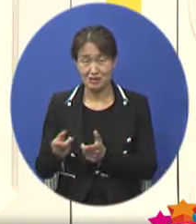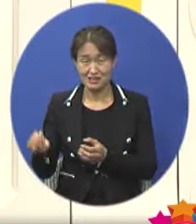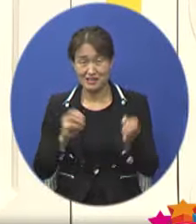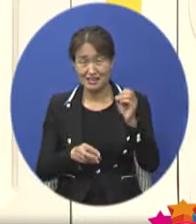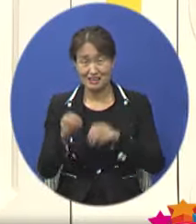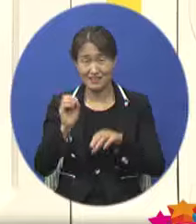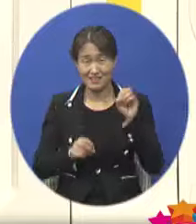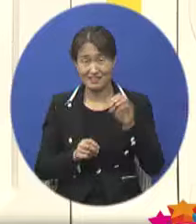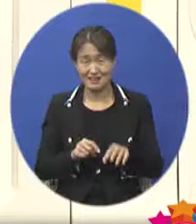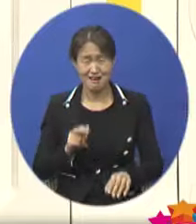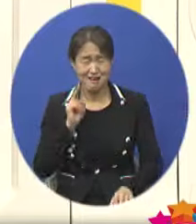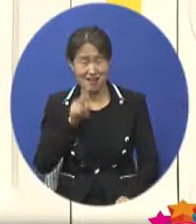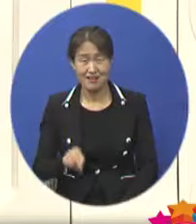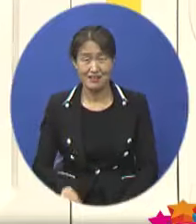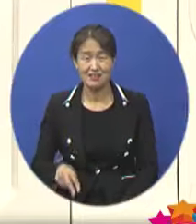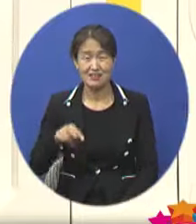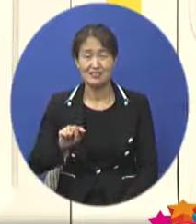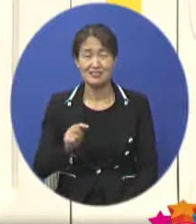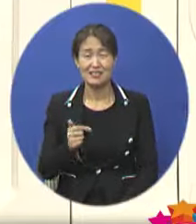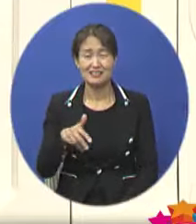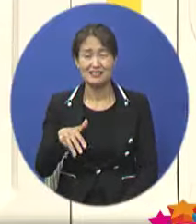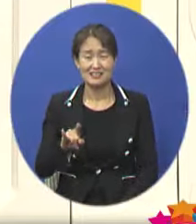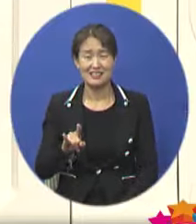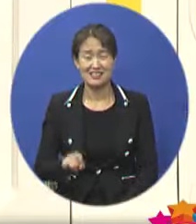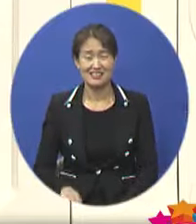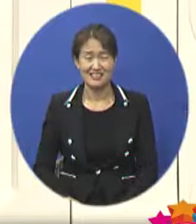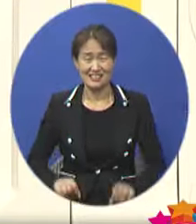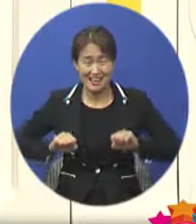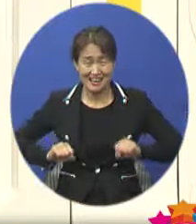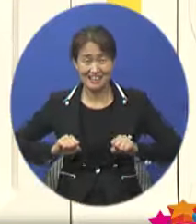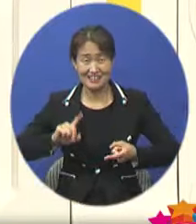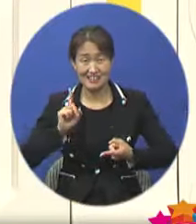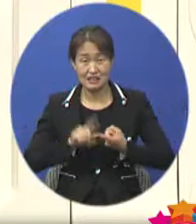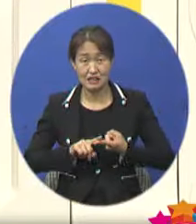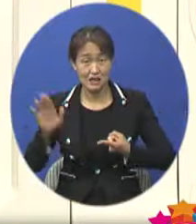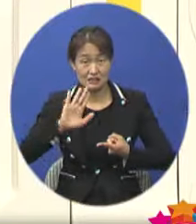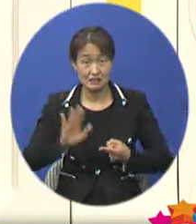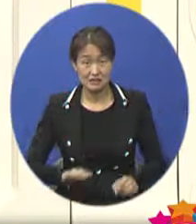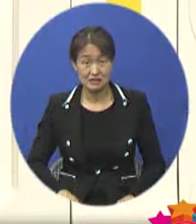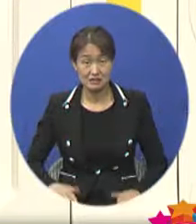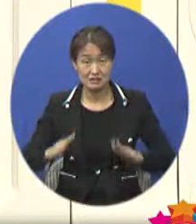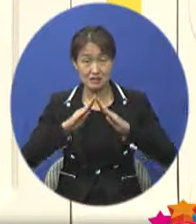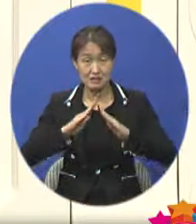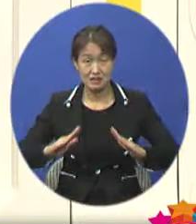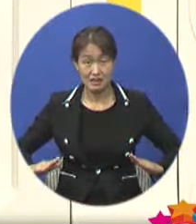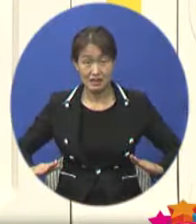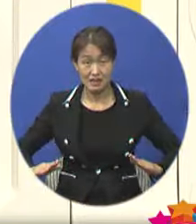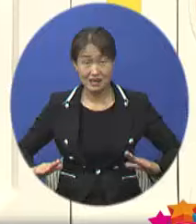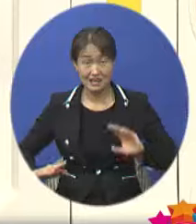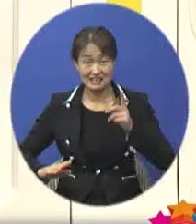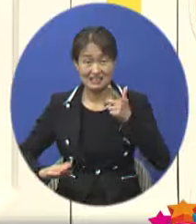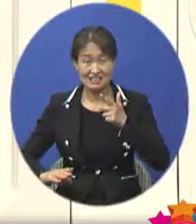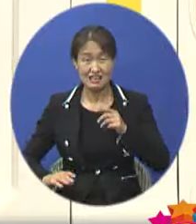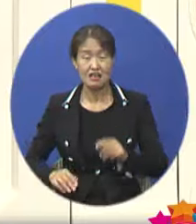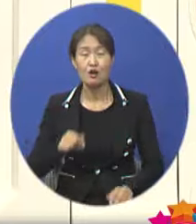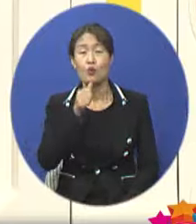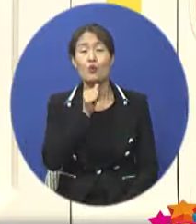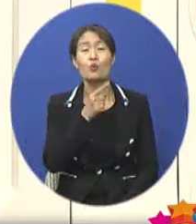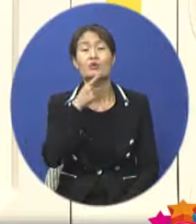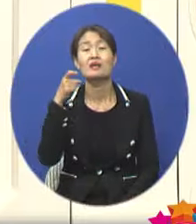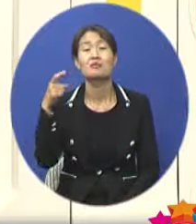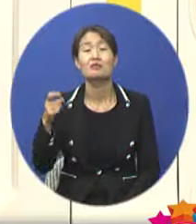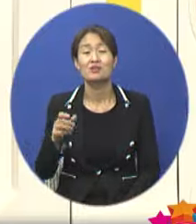비비면 잔인하죠. 뭐. 네. 아니, 산채라. 산채 비빔밥이 아주 잔인해. 아니요. 산채는 아니죠. 전주는. 아, 네, 콩나물하고 네.